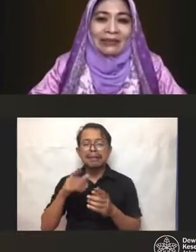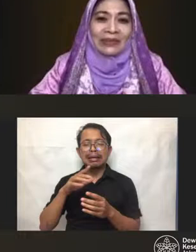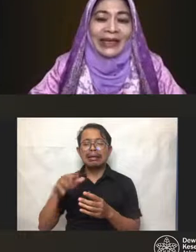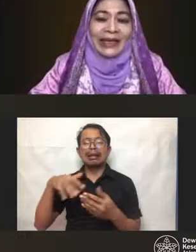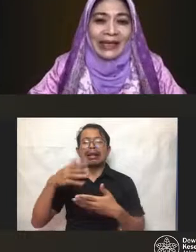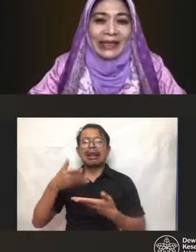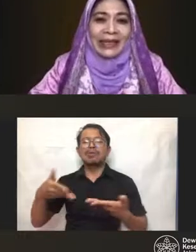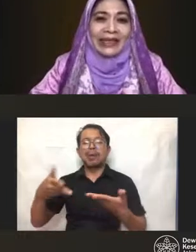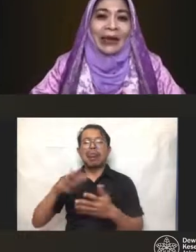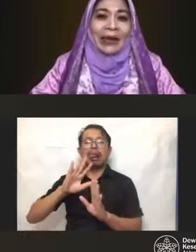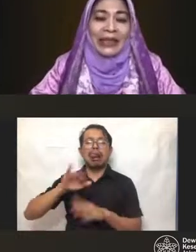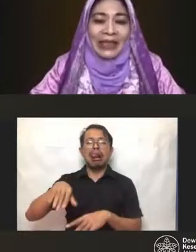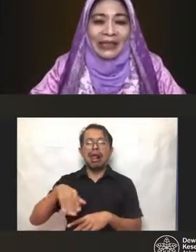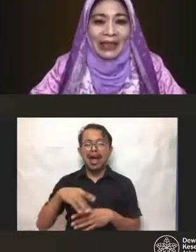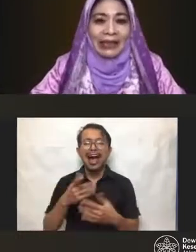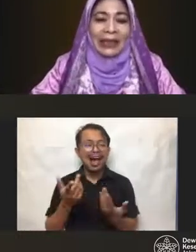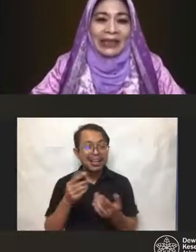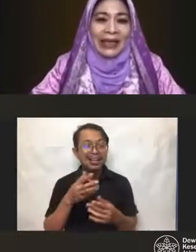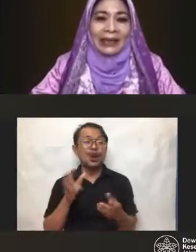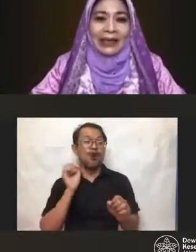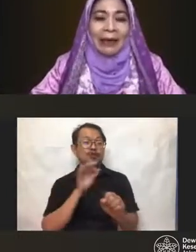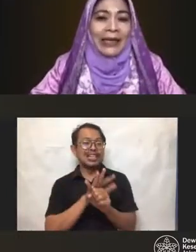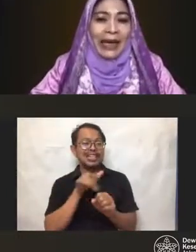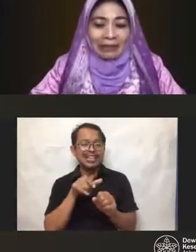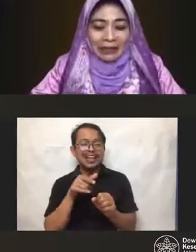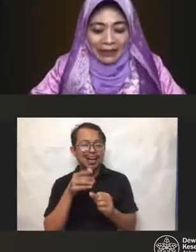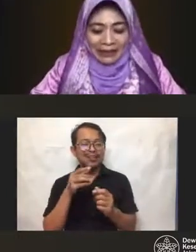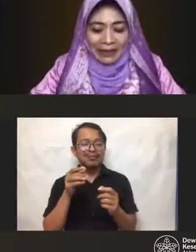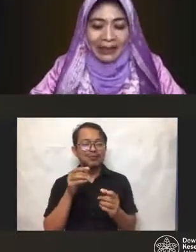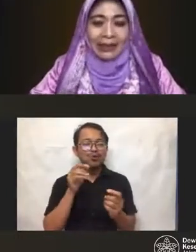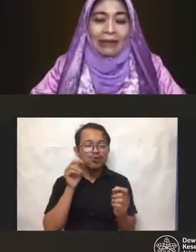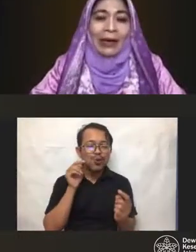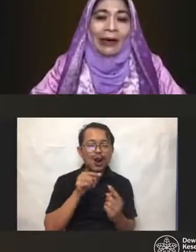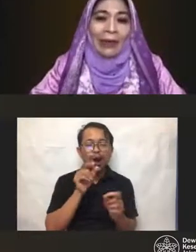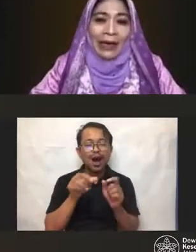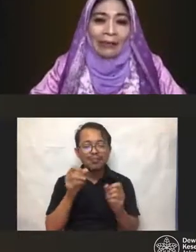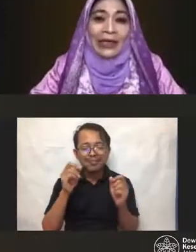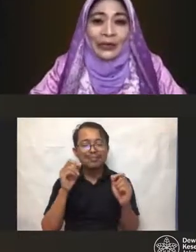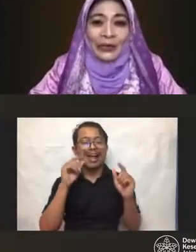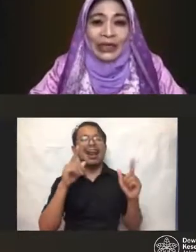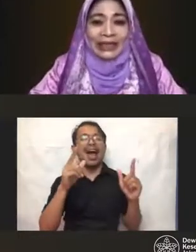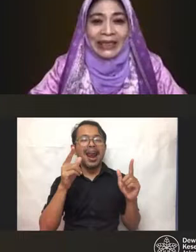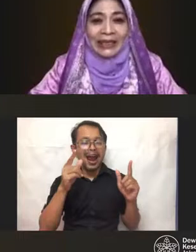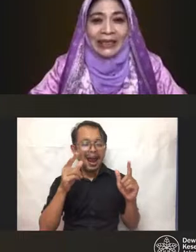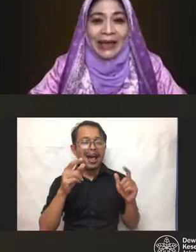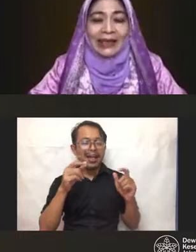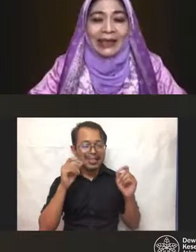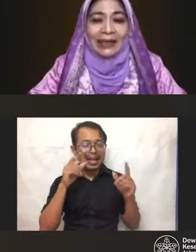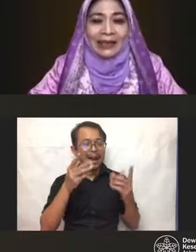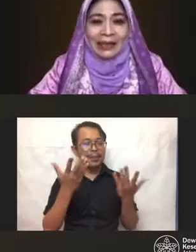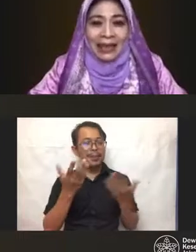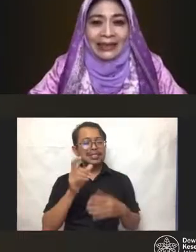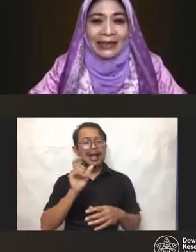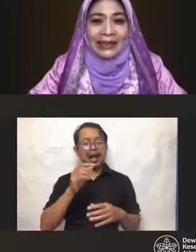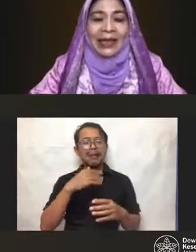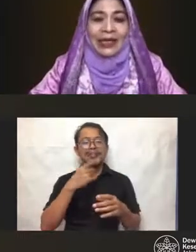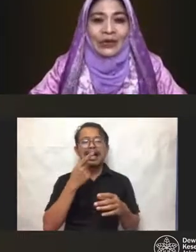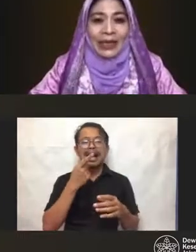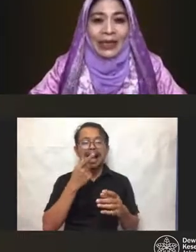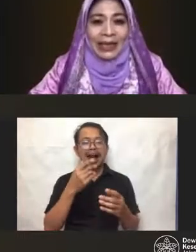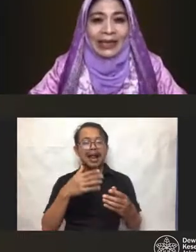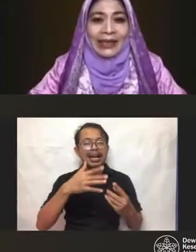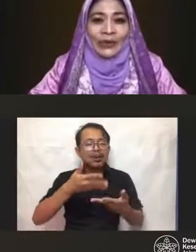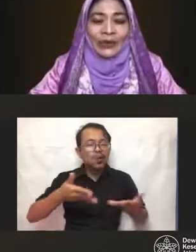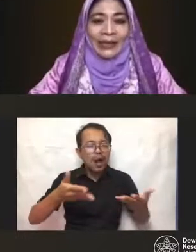ini menyadarkan kita tentang pentingnya kita melihat kepada alam semesta dan bagaimana melindungi kesejahteraan, keasrian, dan